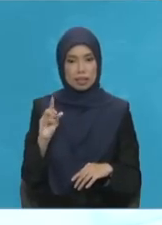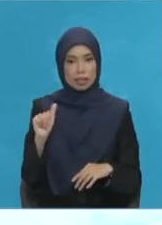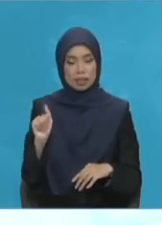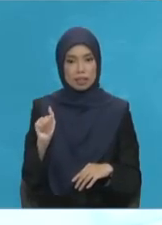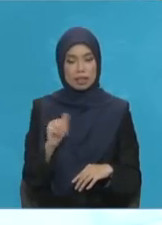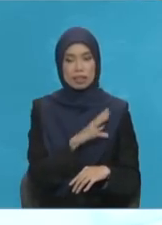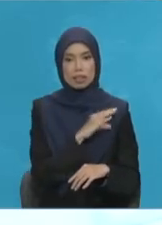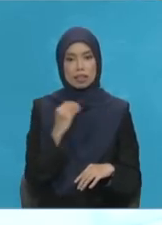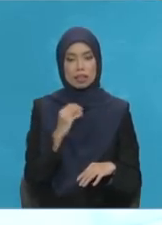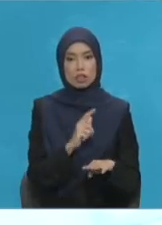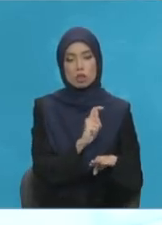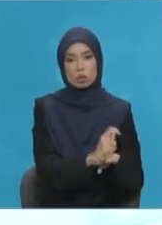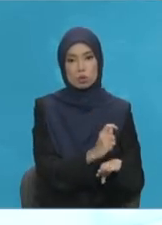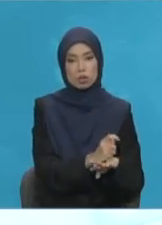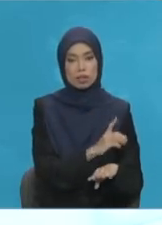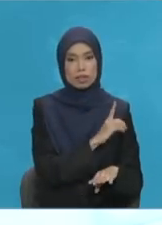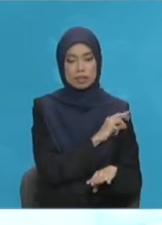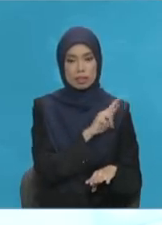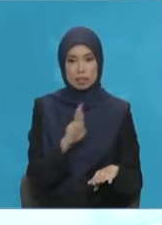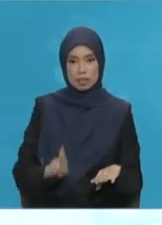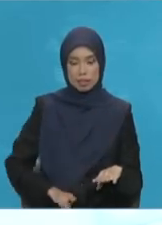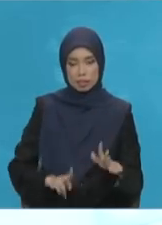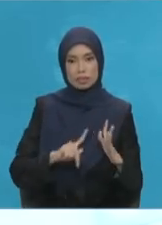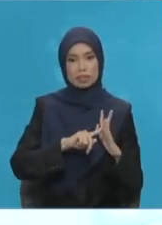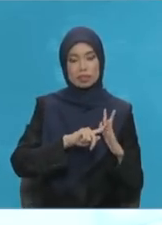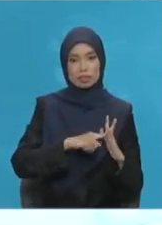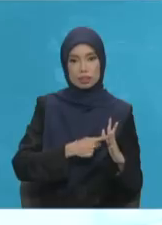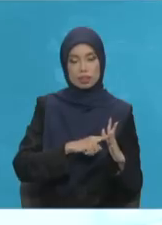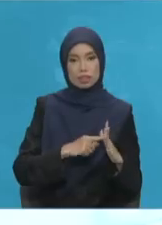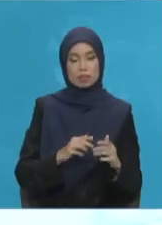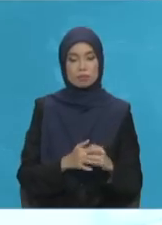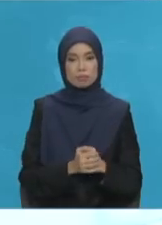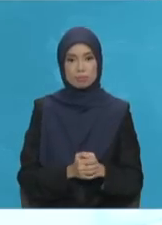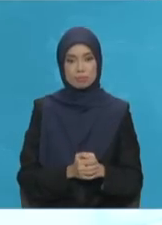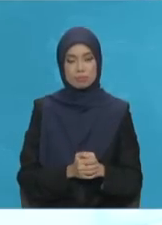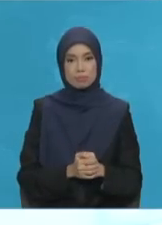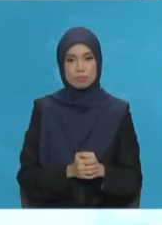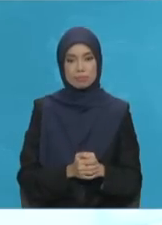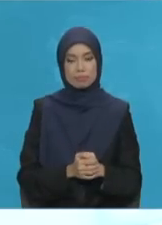akan berlangsung oleh itu sukacita Prambanan